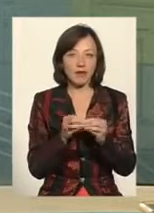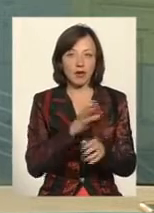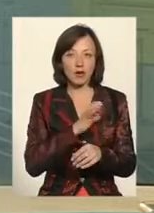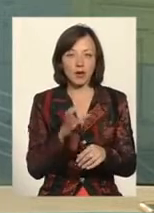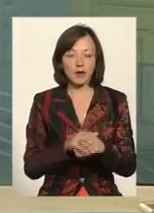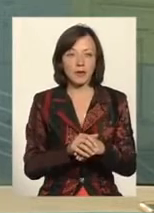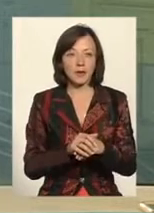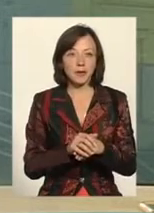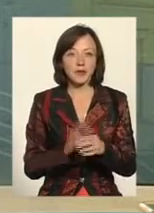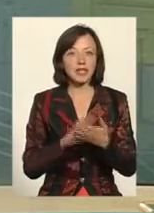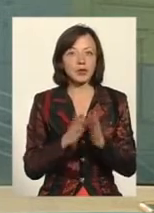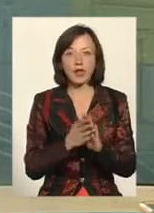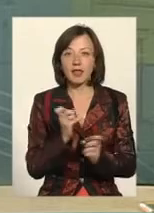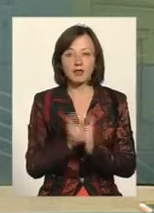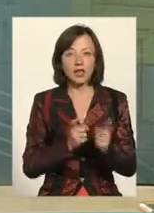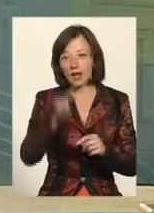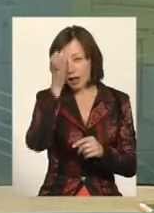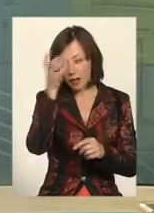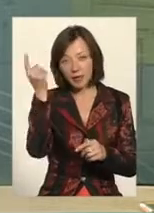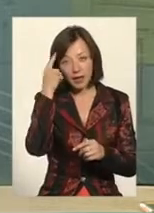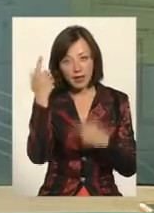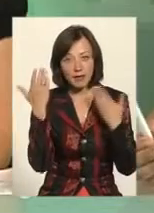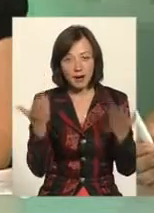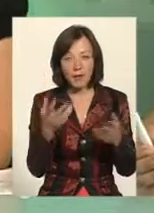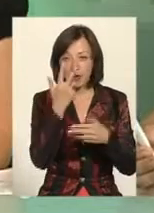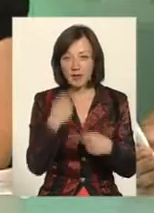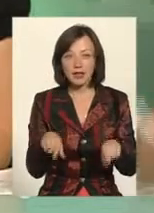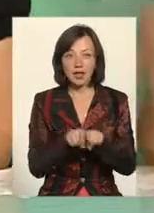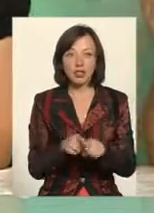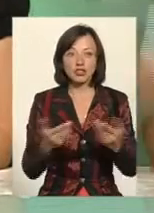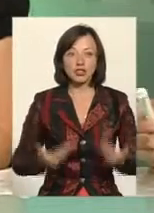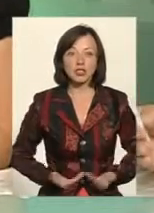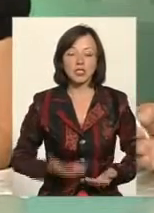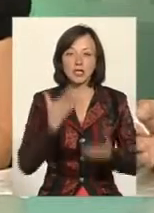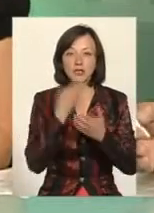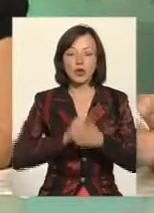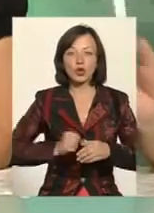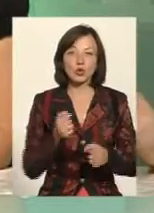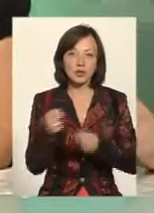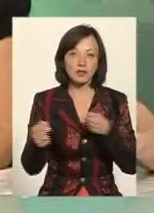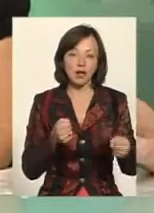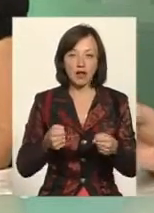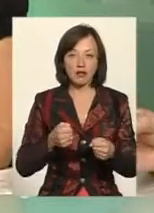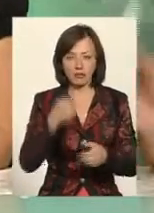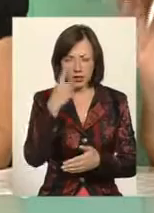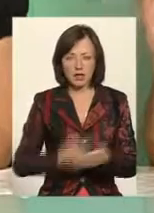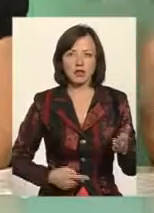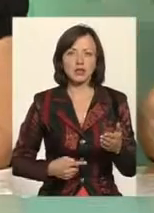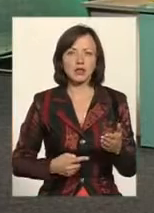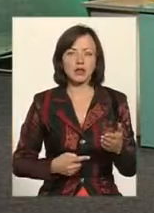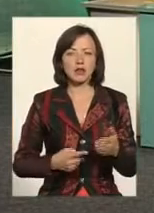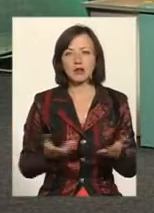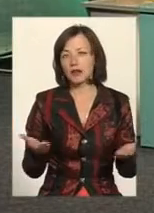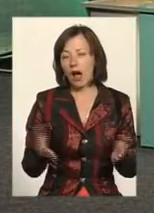бізнесмени? Ситуація не зміниться? Вони клепки немає в голові. Вони привикли так жити, розумієте? Своїх друзів ставити, надіжних, так далі. Хоча ну,